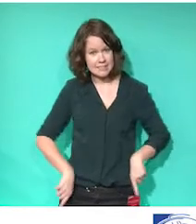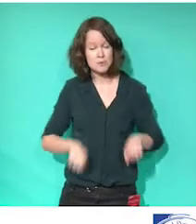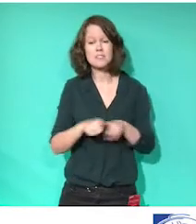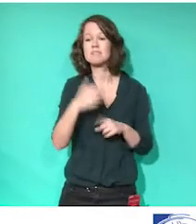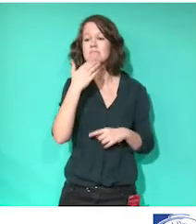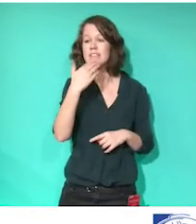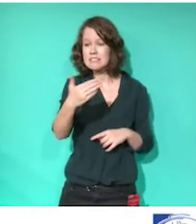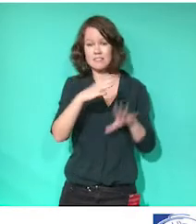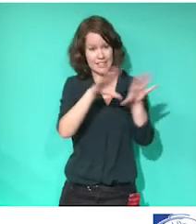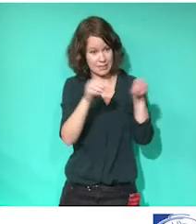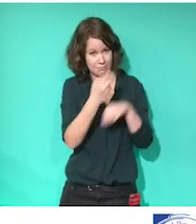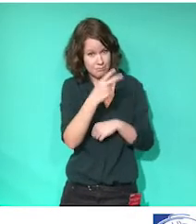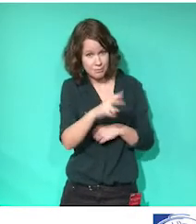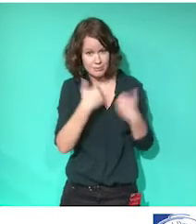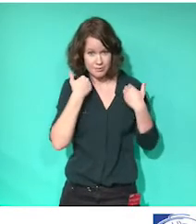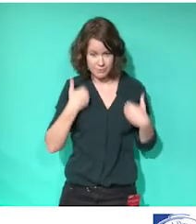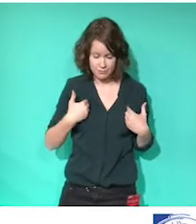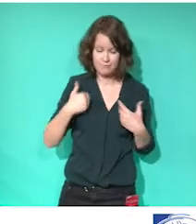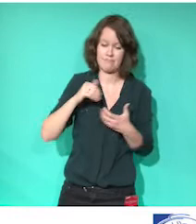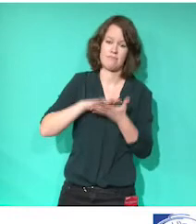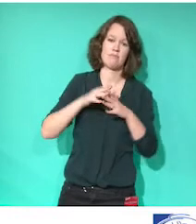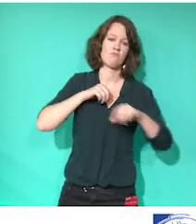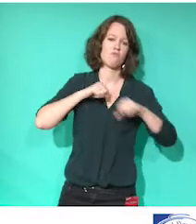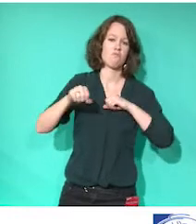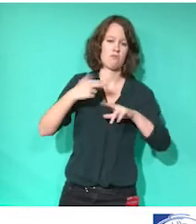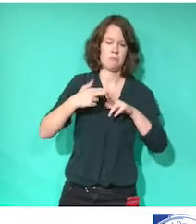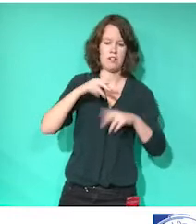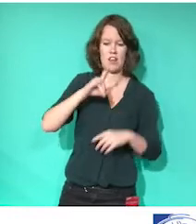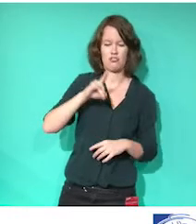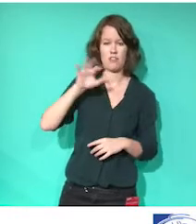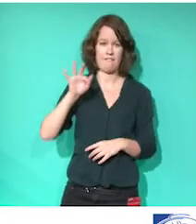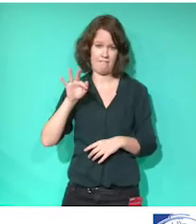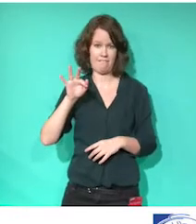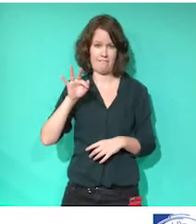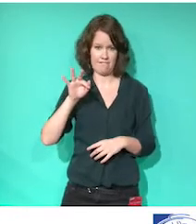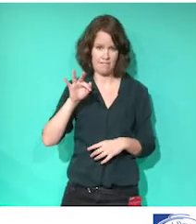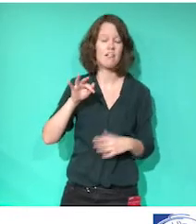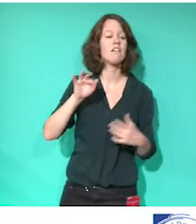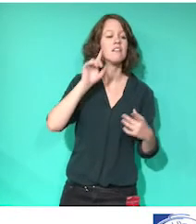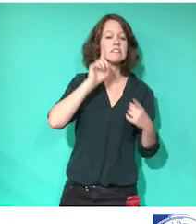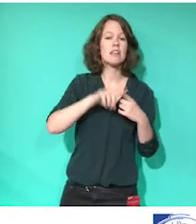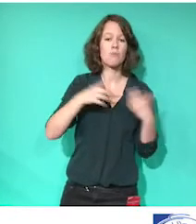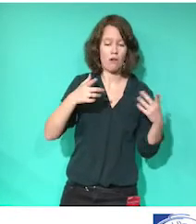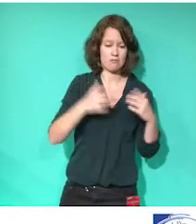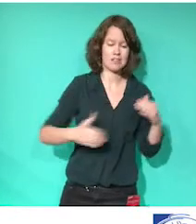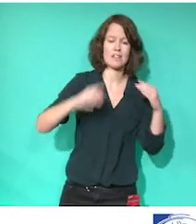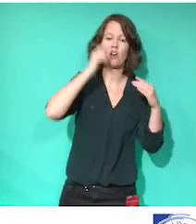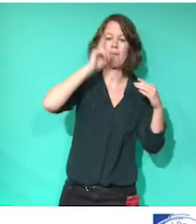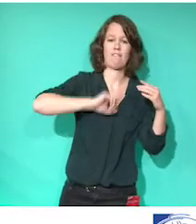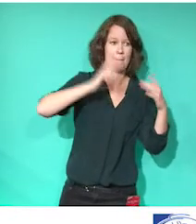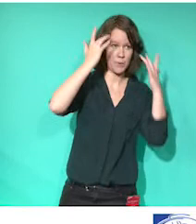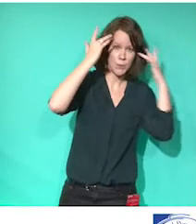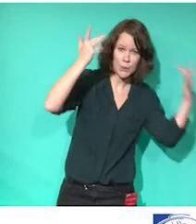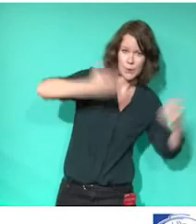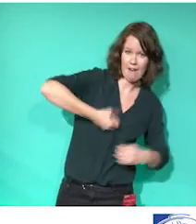équipes d'avoir convié le mouvement HF qui lutte pour l'égalité des femmes et des hommes dans les arts et la culture et de nous avoir invités au sein